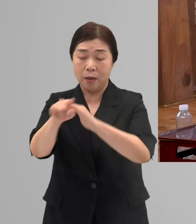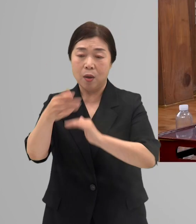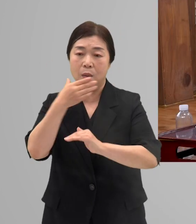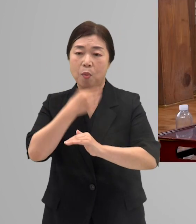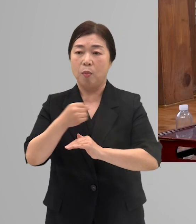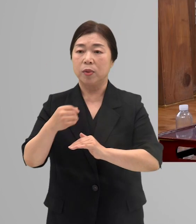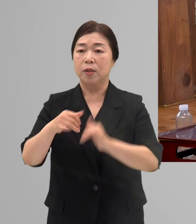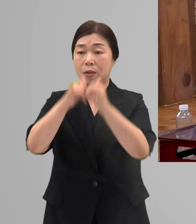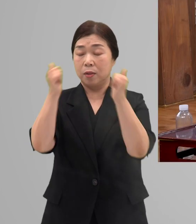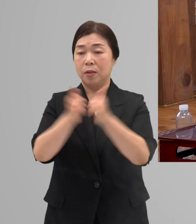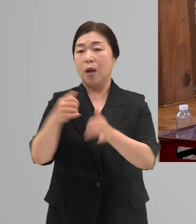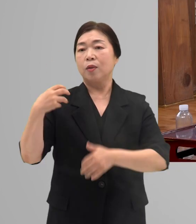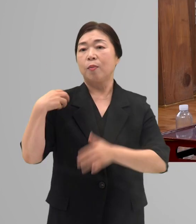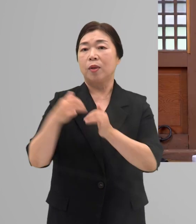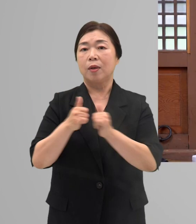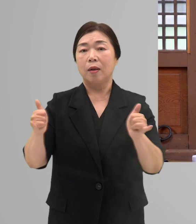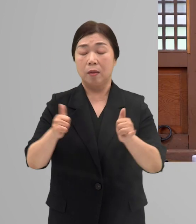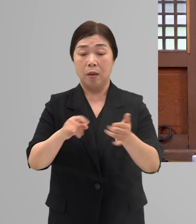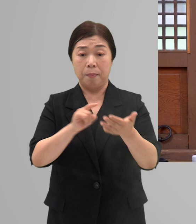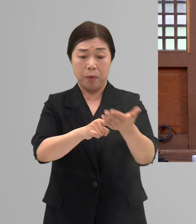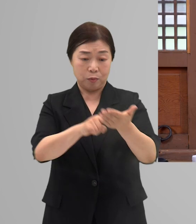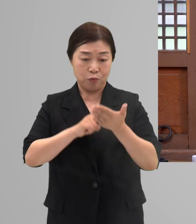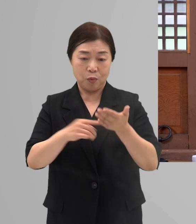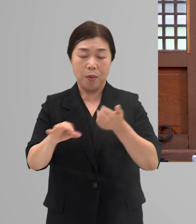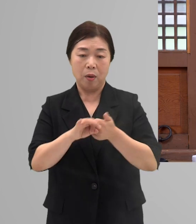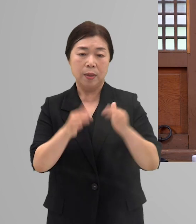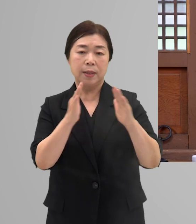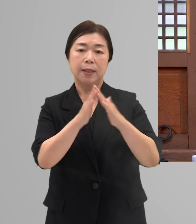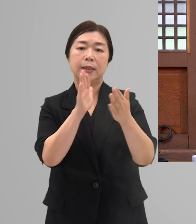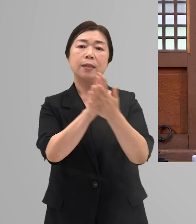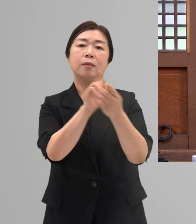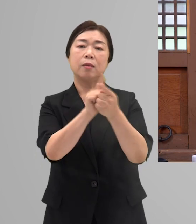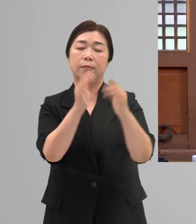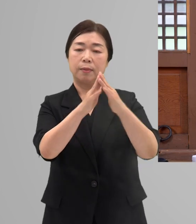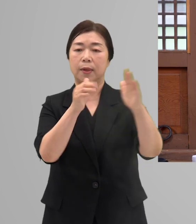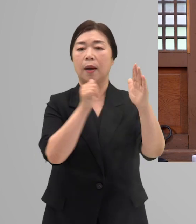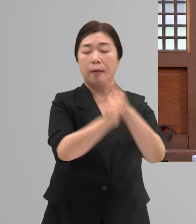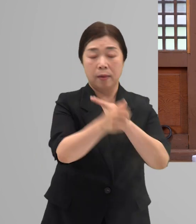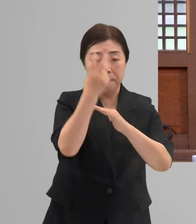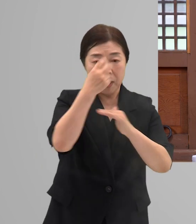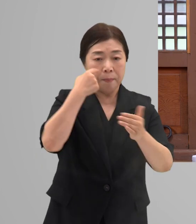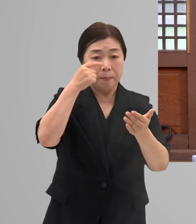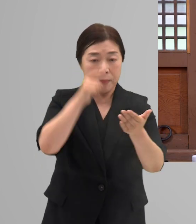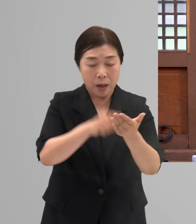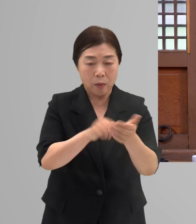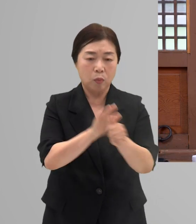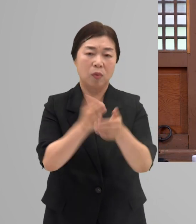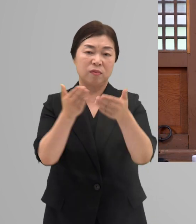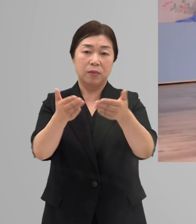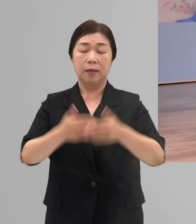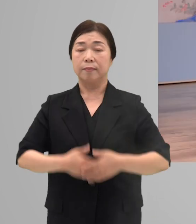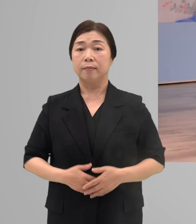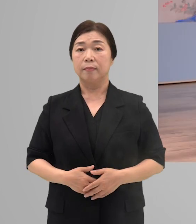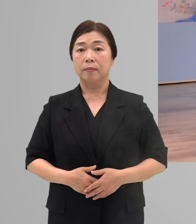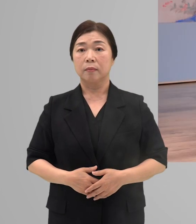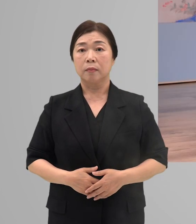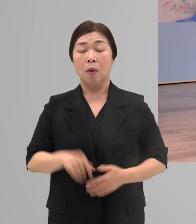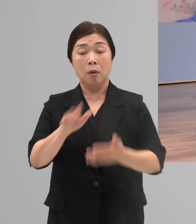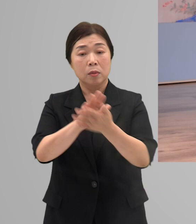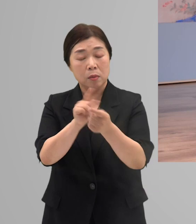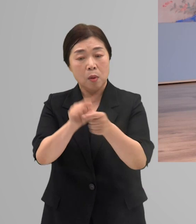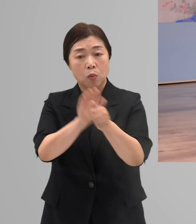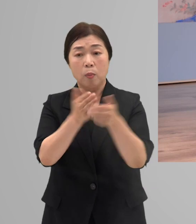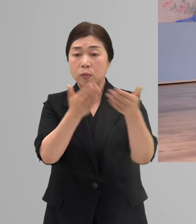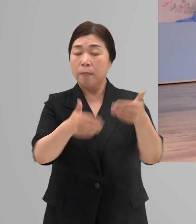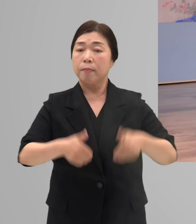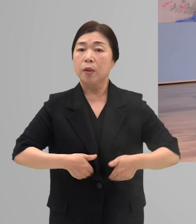전담팀에서는 통보된 명단을 바탕으로 방문 조사 등을 통해 복지 사각지대를 발굴한다고 합니다. 그러면은 직접적으로